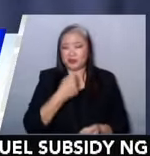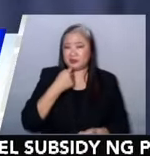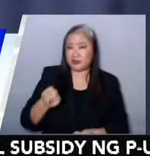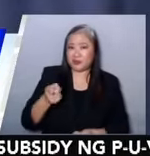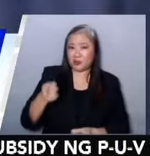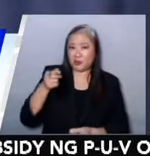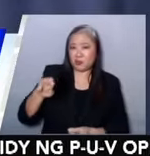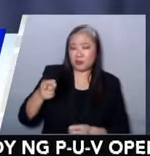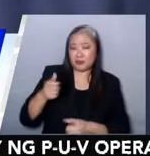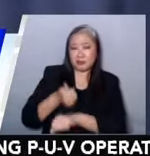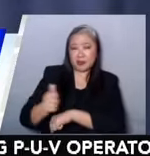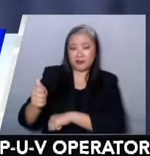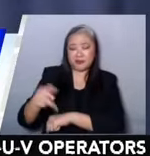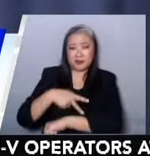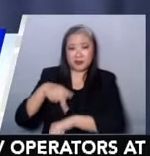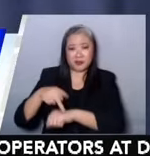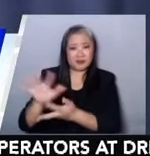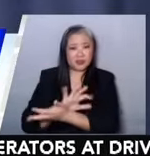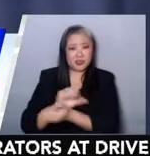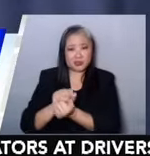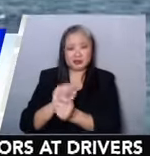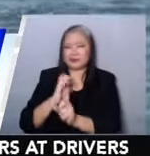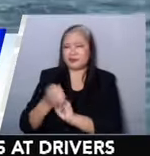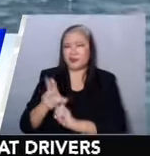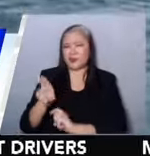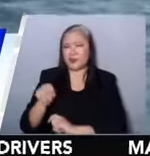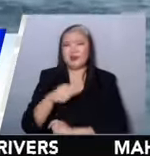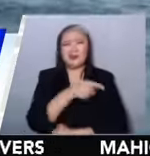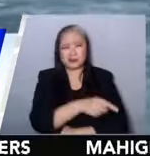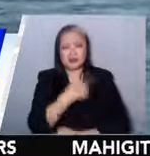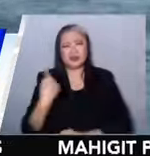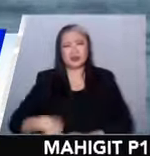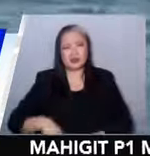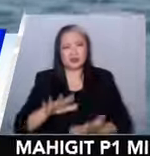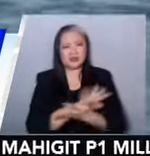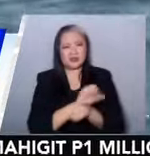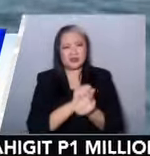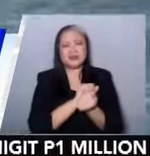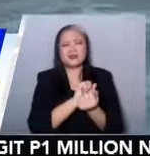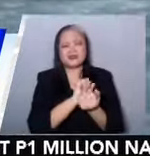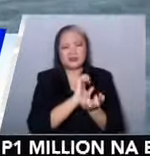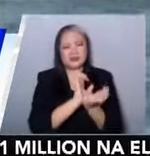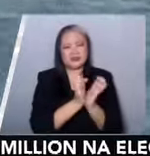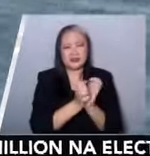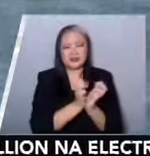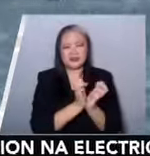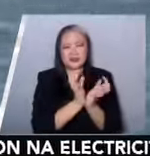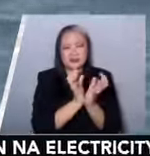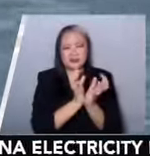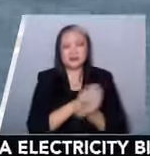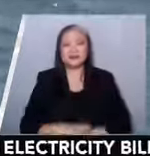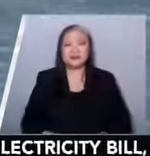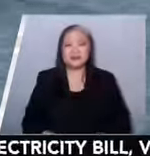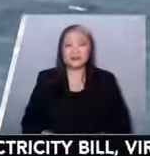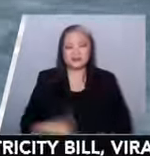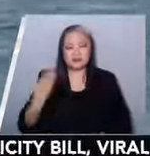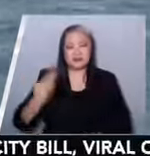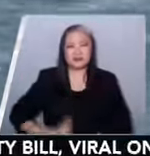sa kalikasan. Sila ang nakasira sa kalikasan. Ito ang unang balita. Chino Gaston para